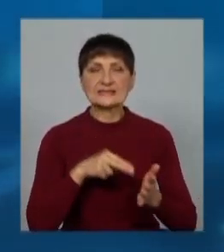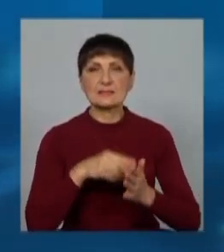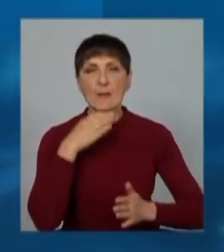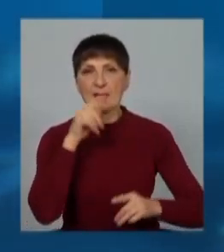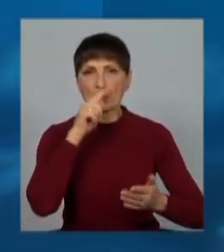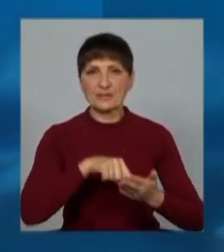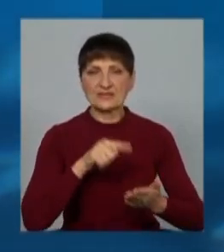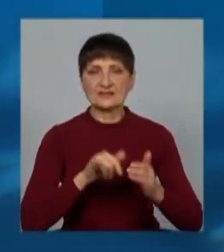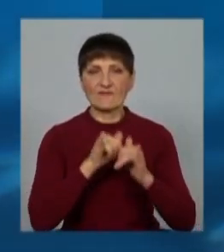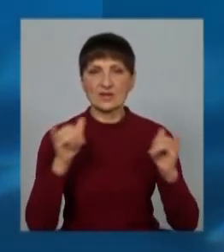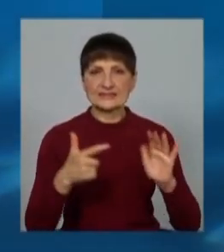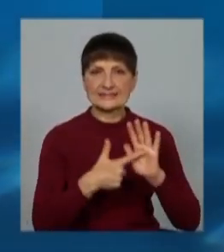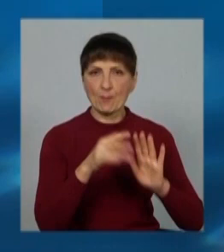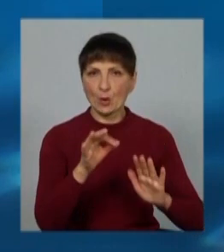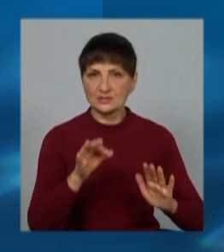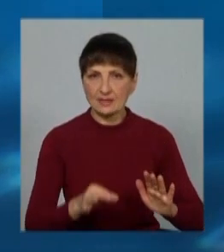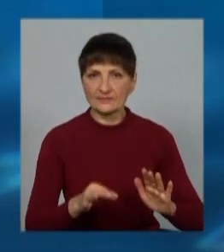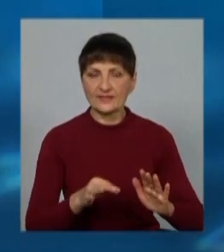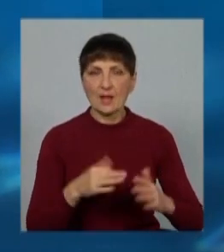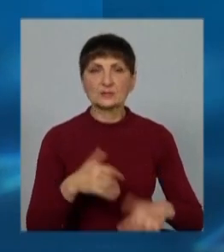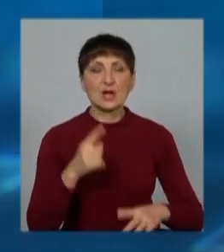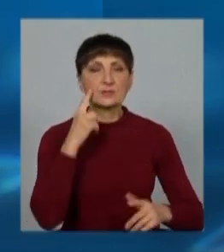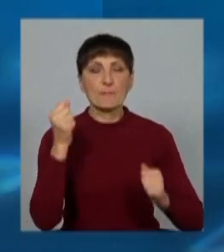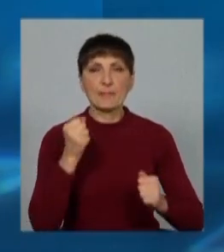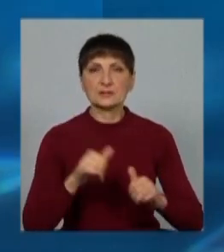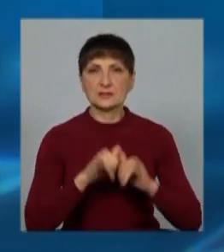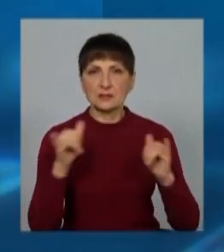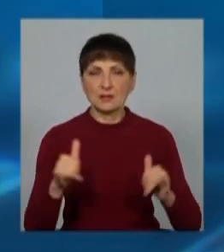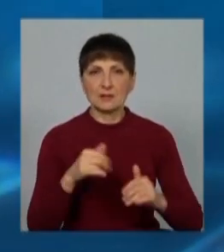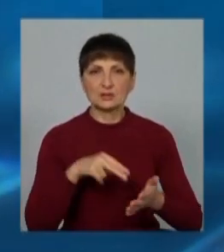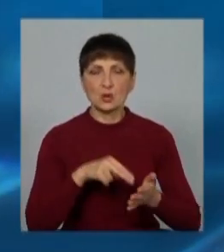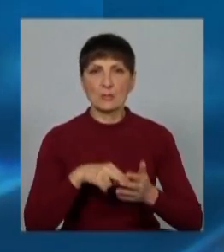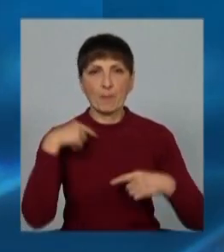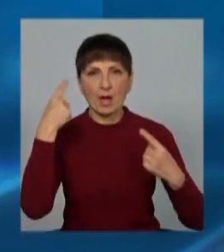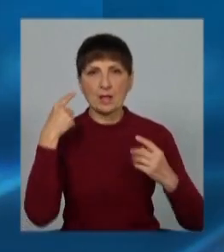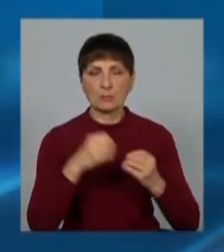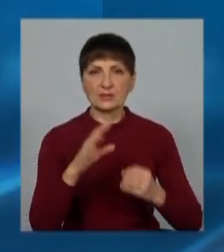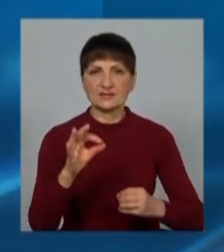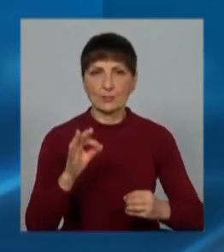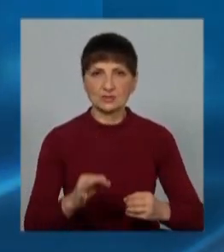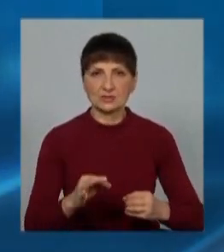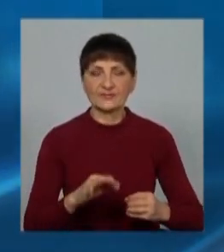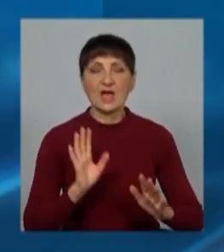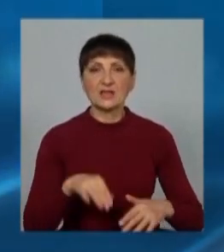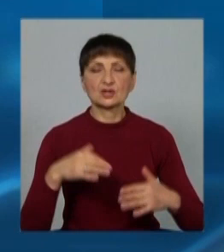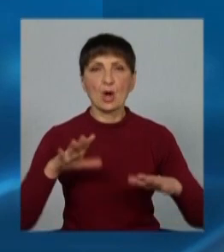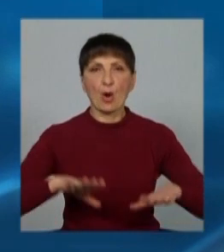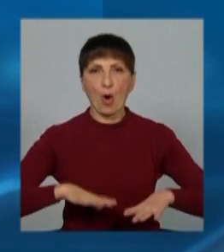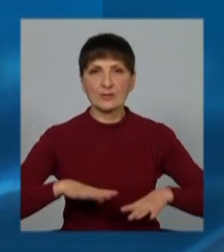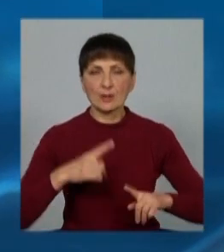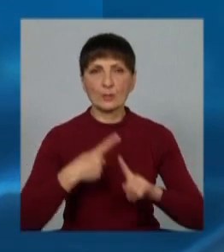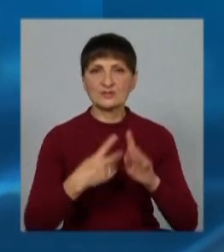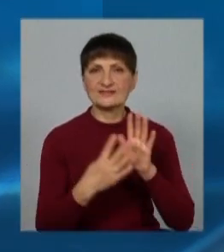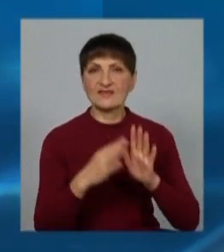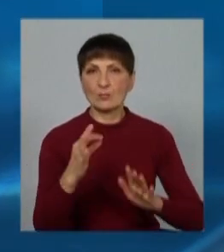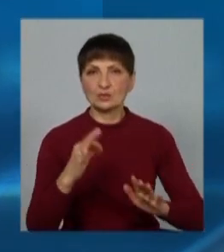птицу в среднем выросли на 7%. Заметнее всего подорожала баранина, сразу на 15%. Следом идут конина плюс 9%